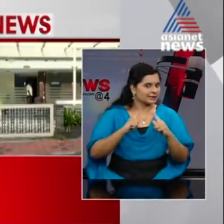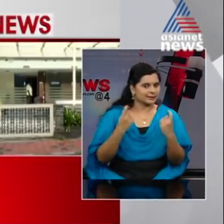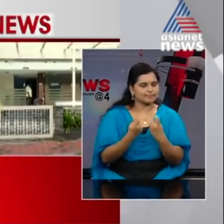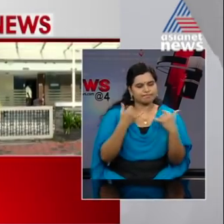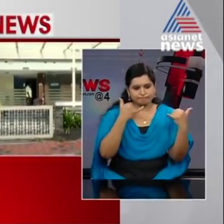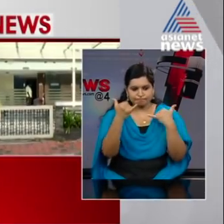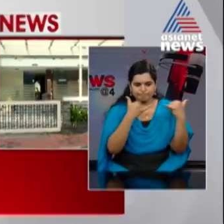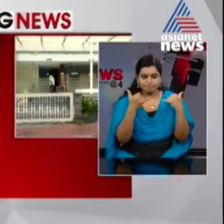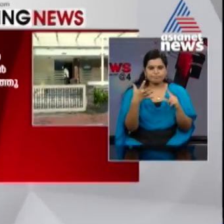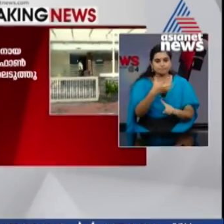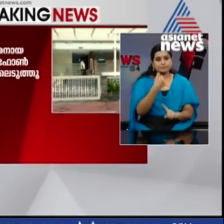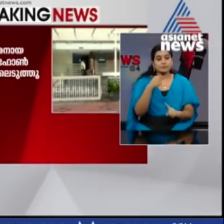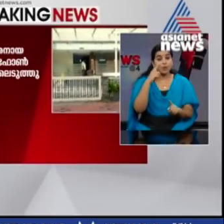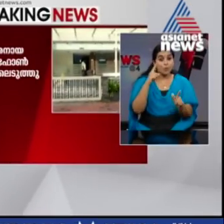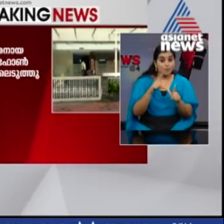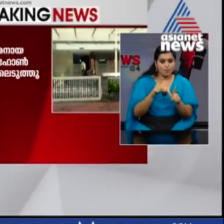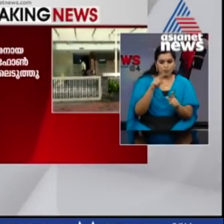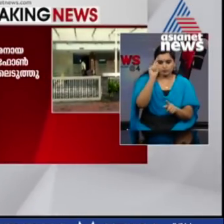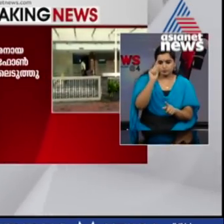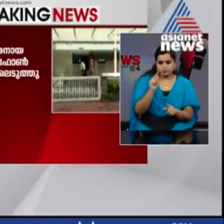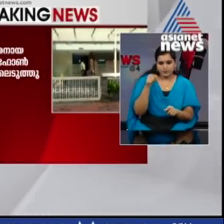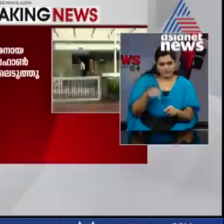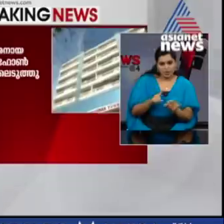ഒക്കെ അനുസരിച്ചാണ് വളരെ നിർണായകമായ ചോദ്യം ചെയ്യൽ ഇപ്പോൾ